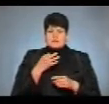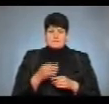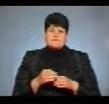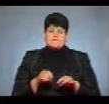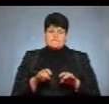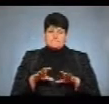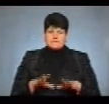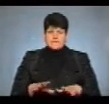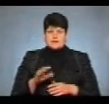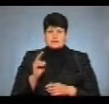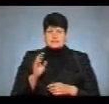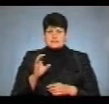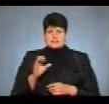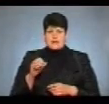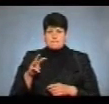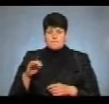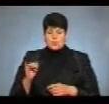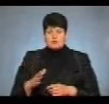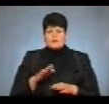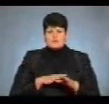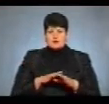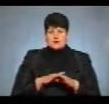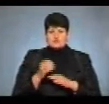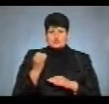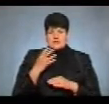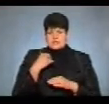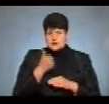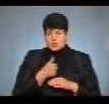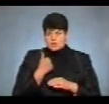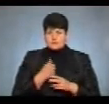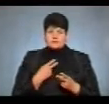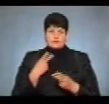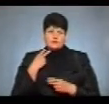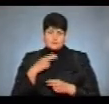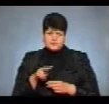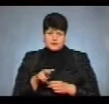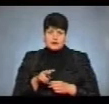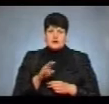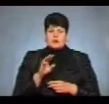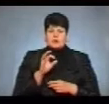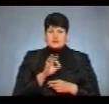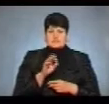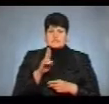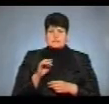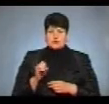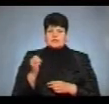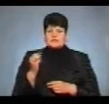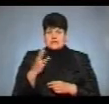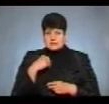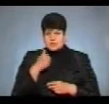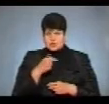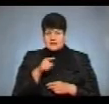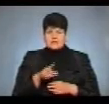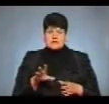Олександру Закутньому та виконавцю Максиму Кодратенку 14 років в'язниці, виконавцю Олексію Цимбалюку – 13 років.